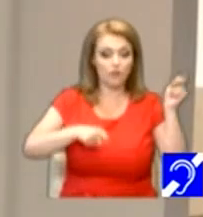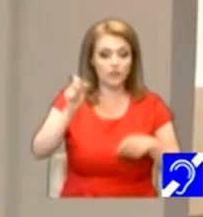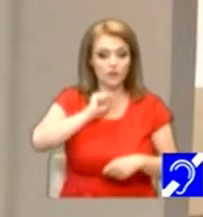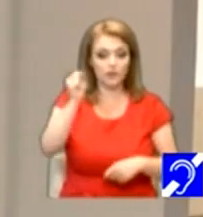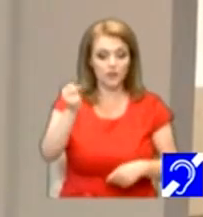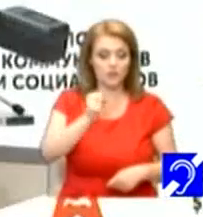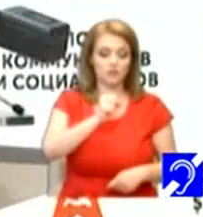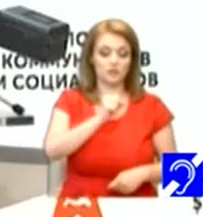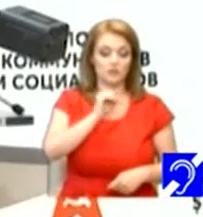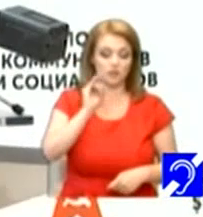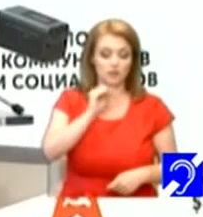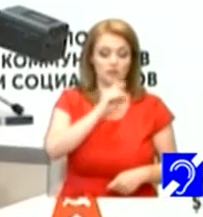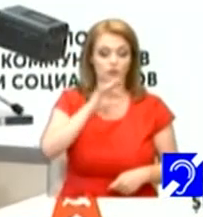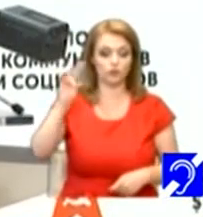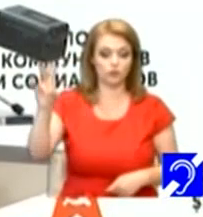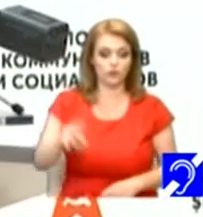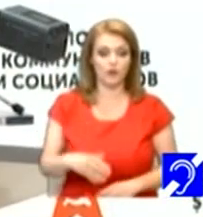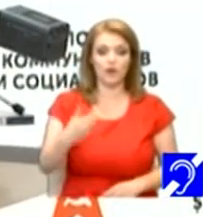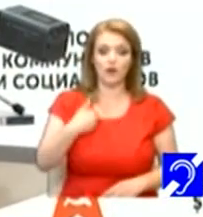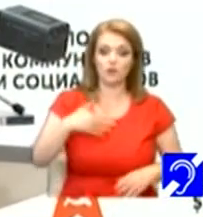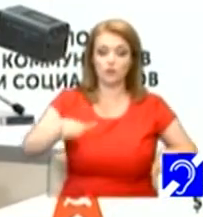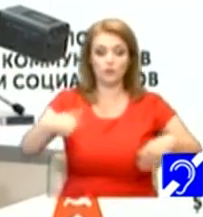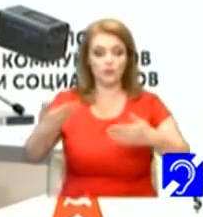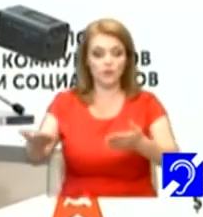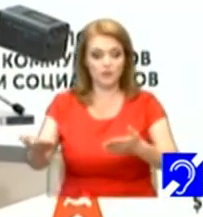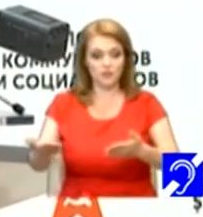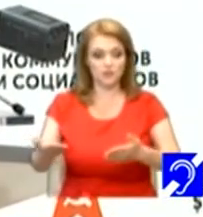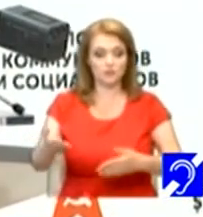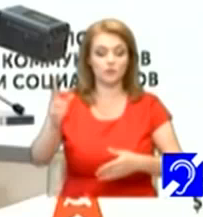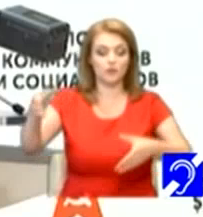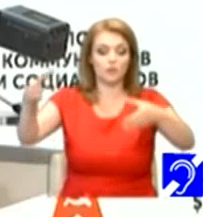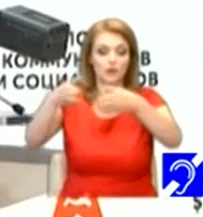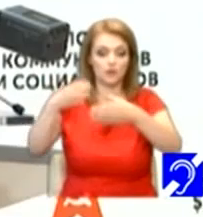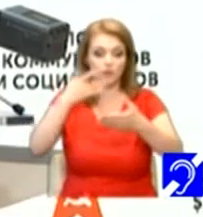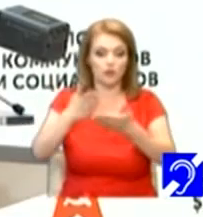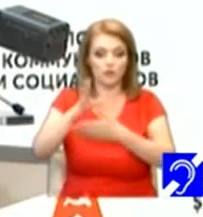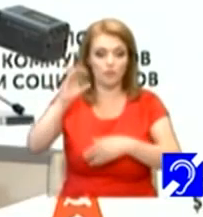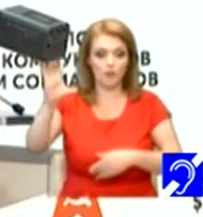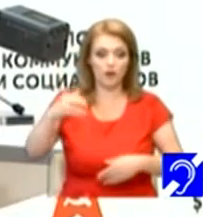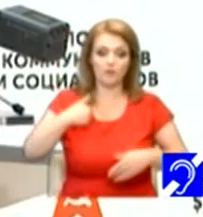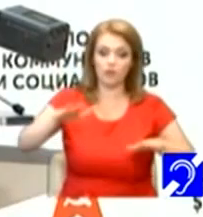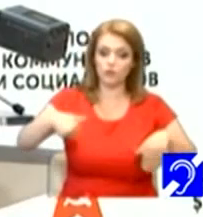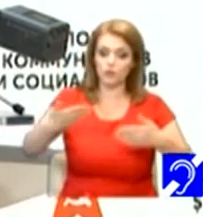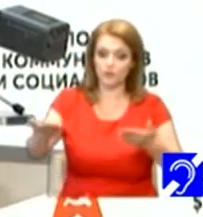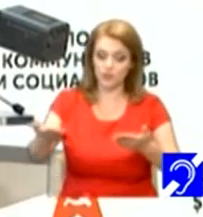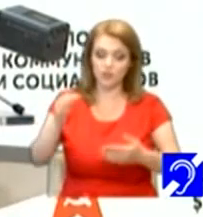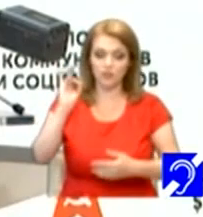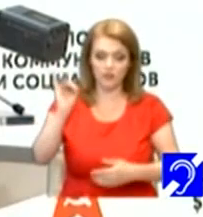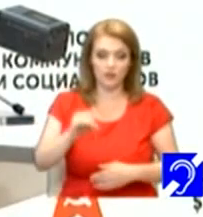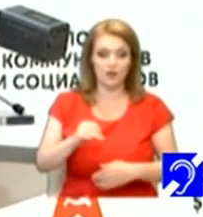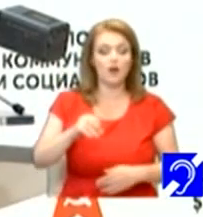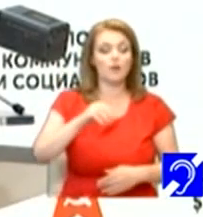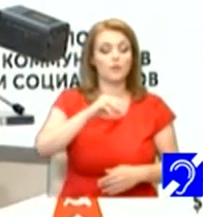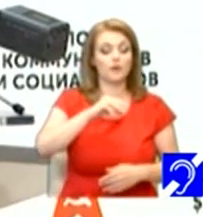și-a recunoscut înfrângerea în alegeri. Eu vreau să felicit pe cei din PAS, vreau să felicit pe